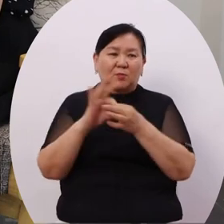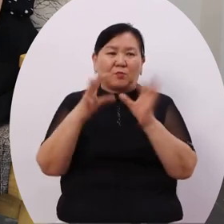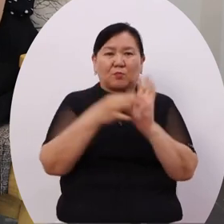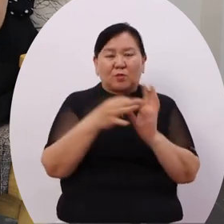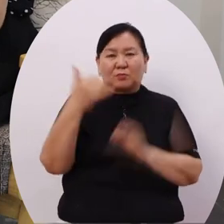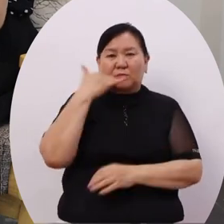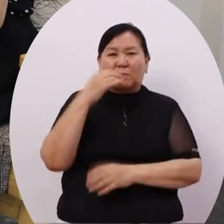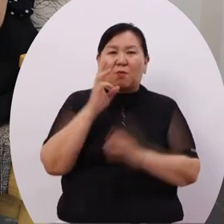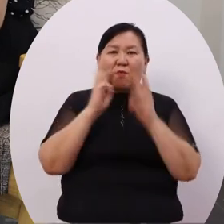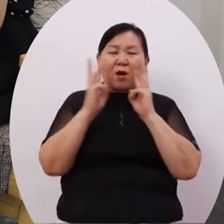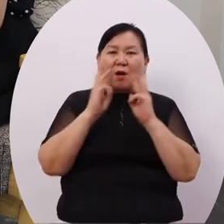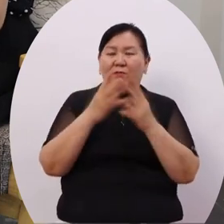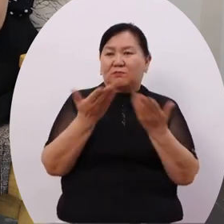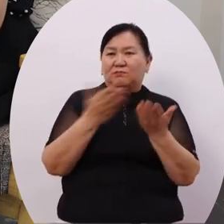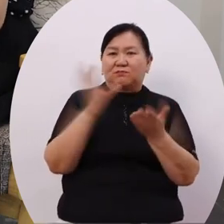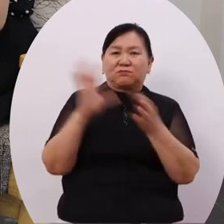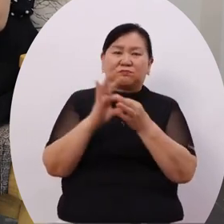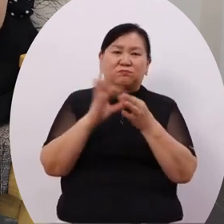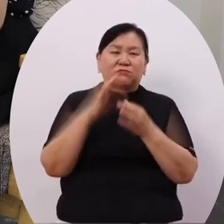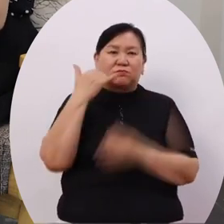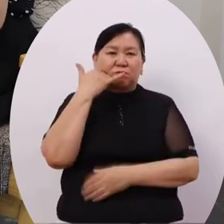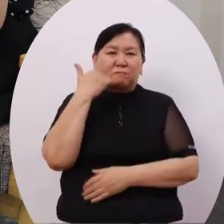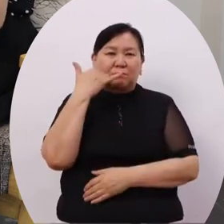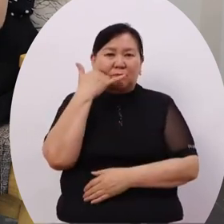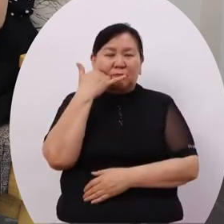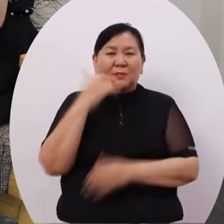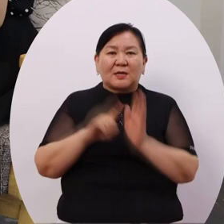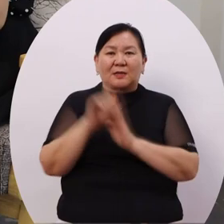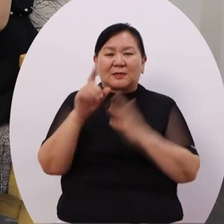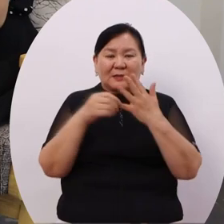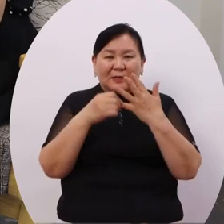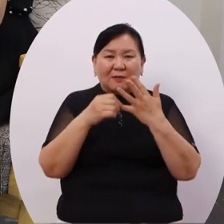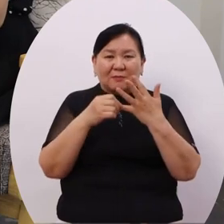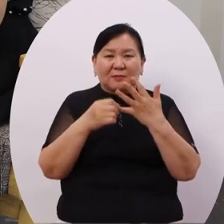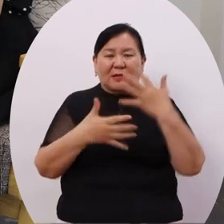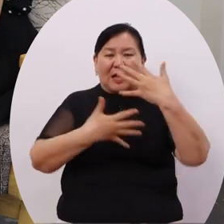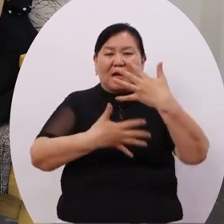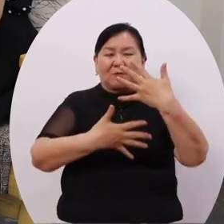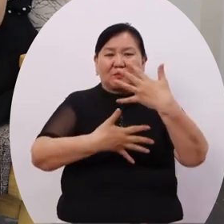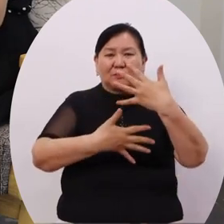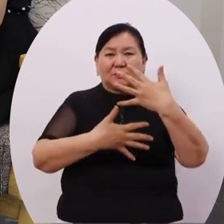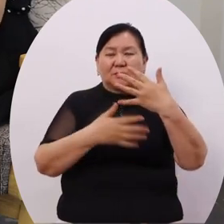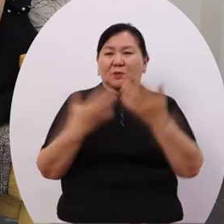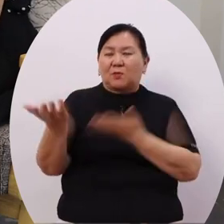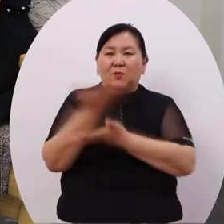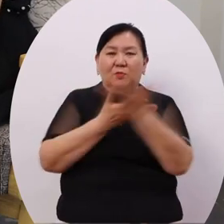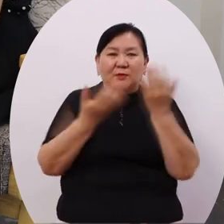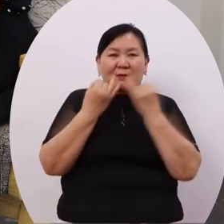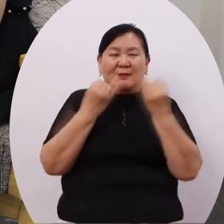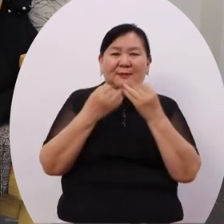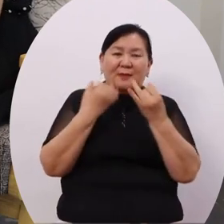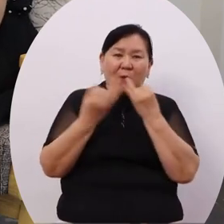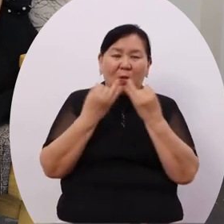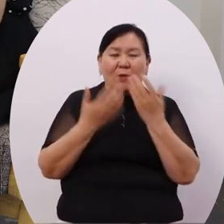бэрхшээлтэй найзууд маань холбоод байгаа хүмүүс бүгдээрээ холбогдоод тэр эхний тавд байж болох 10 хүний чагсаалтыг ингээд